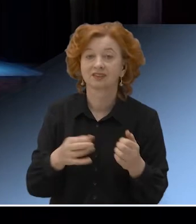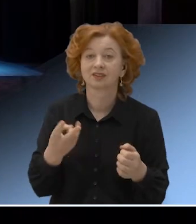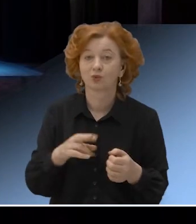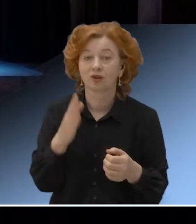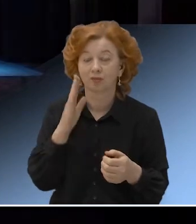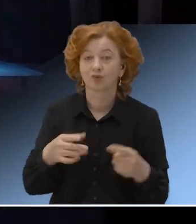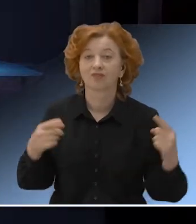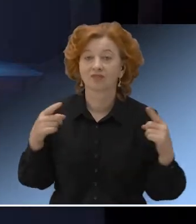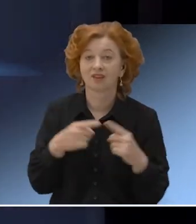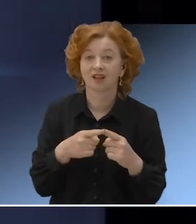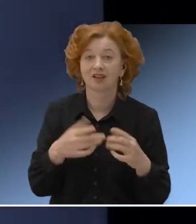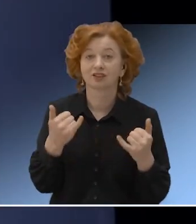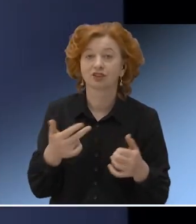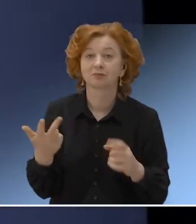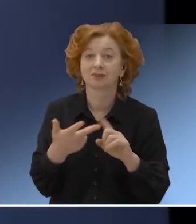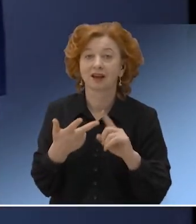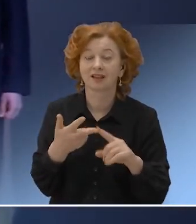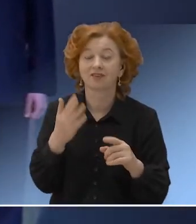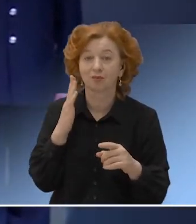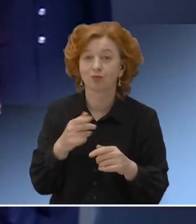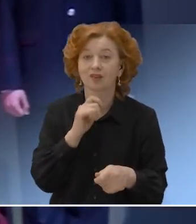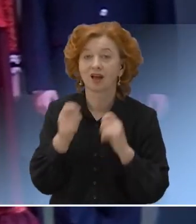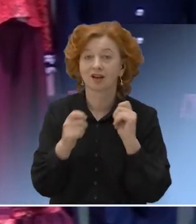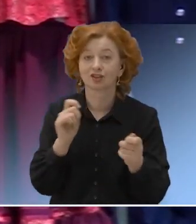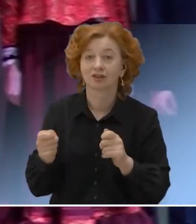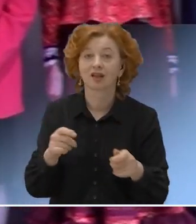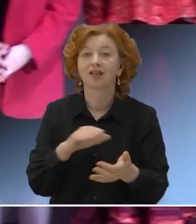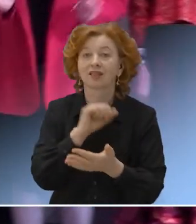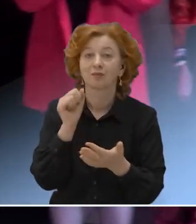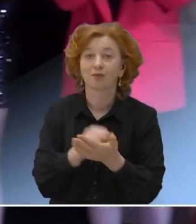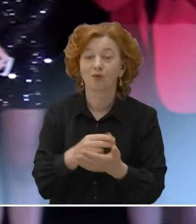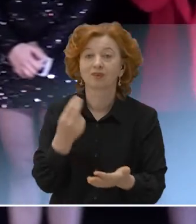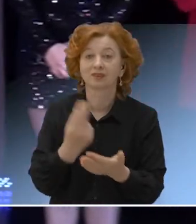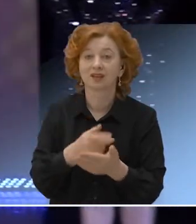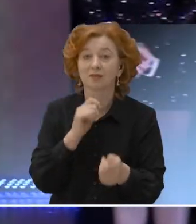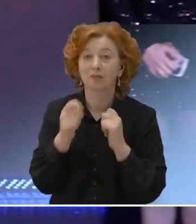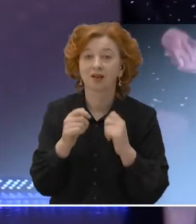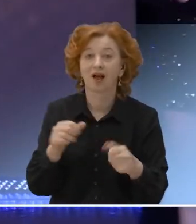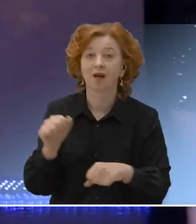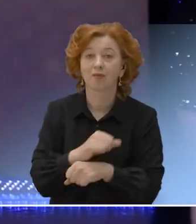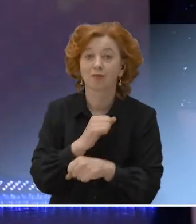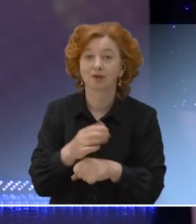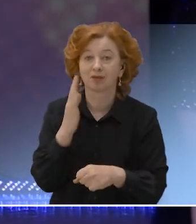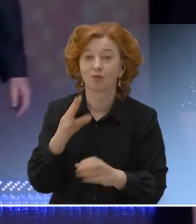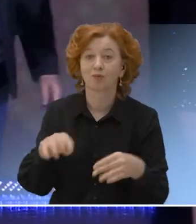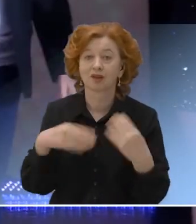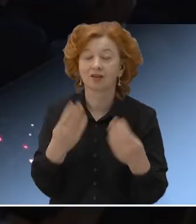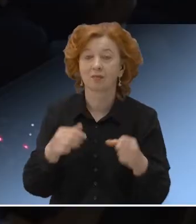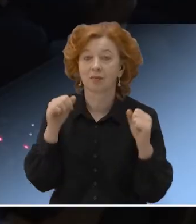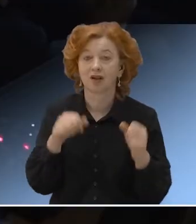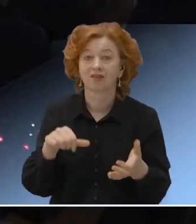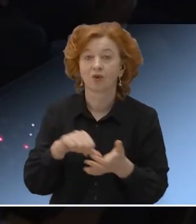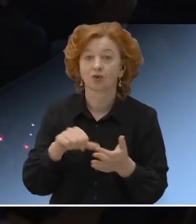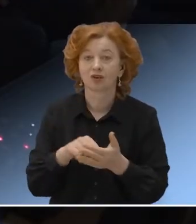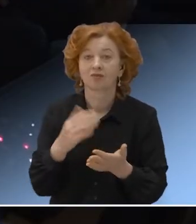середине июня – финал. Финалисты третьего сезона будут награждены дипломами и ценными подарками. А победителю будет предоставлено